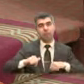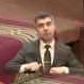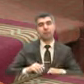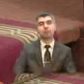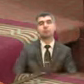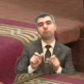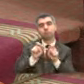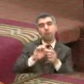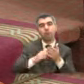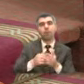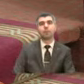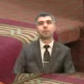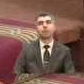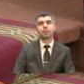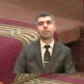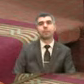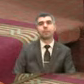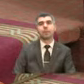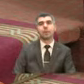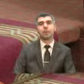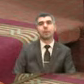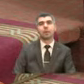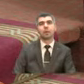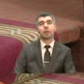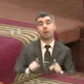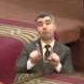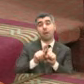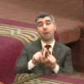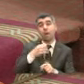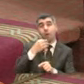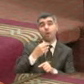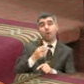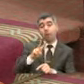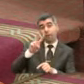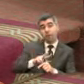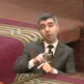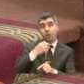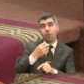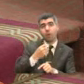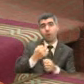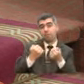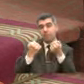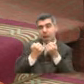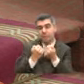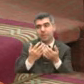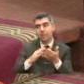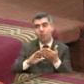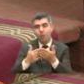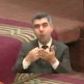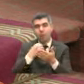الوزراء. في الحقيقة ظاهرة الشغب ظاهرة داخلية على المجتمع المغربي، رغم أنها